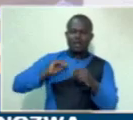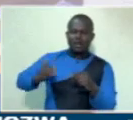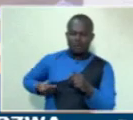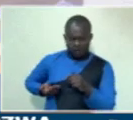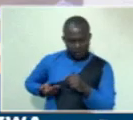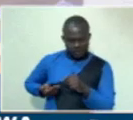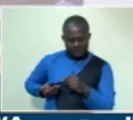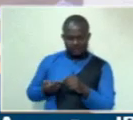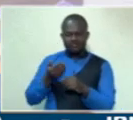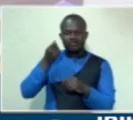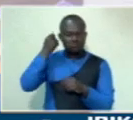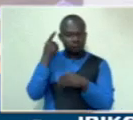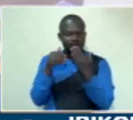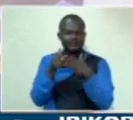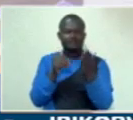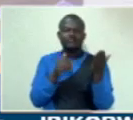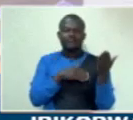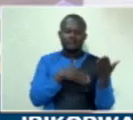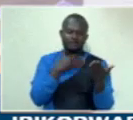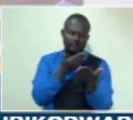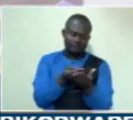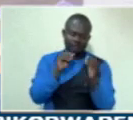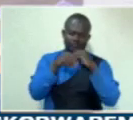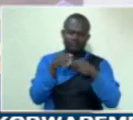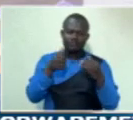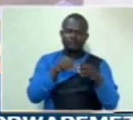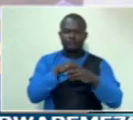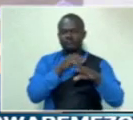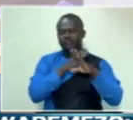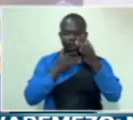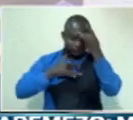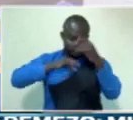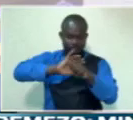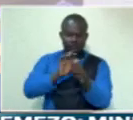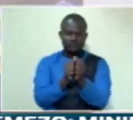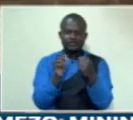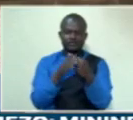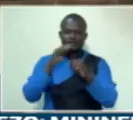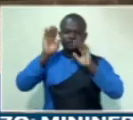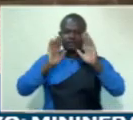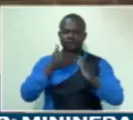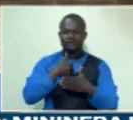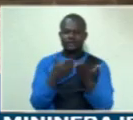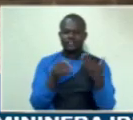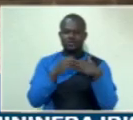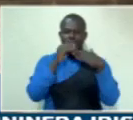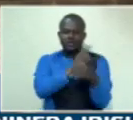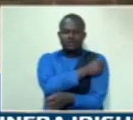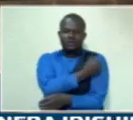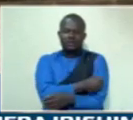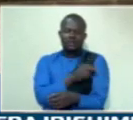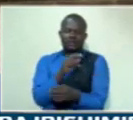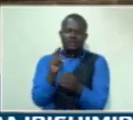gore kubwo rero numva umusanzu wawo mu kurwanya COVID n'uruhare rukomeye cyane bagize umuyobozi w'ibitaro by'akarere